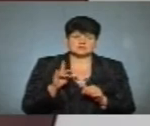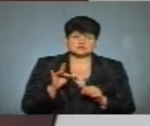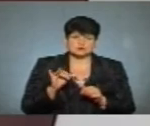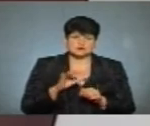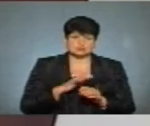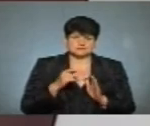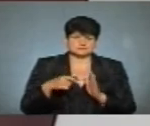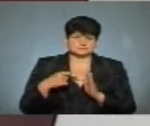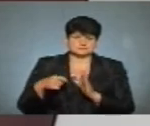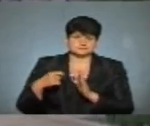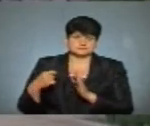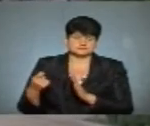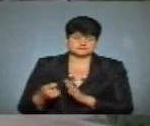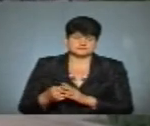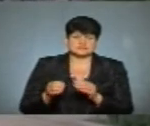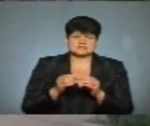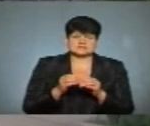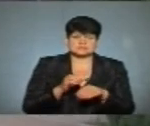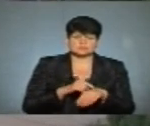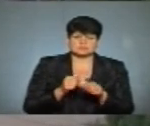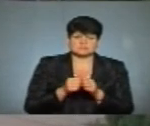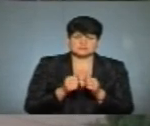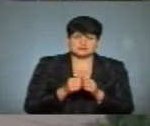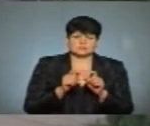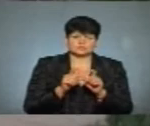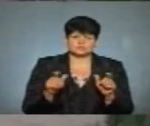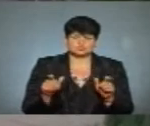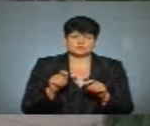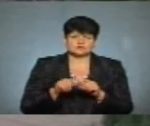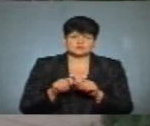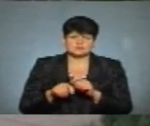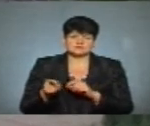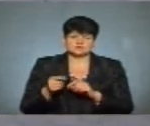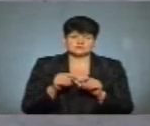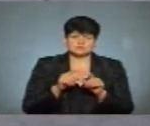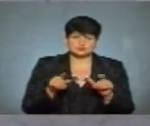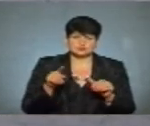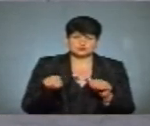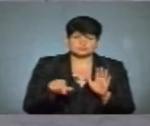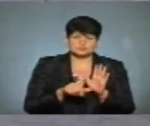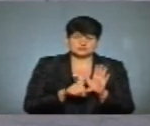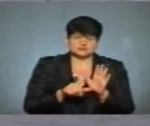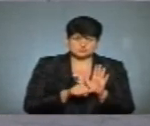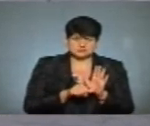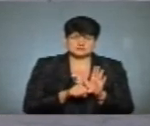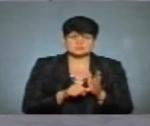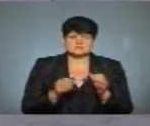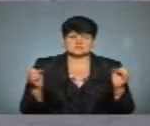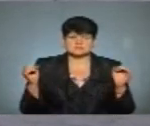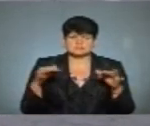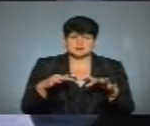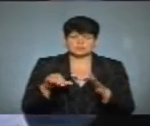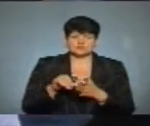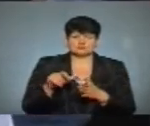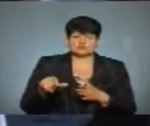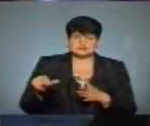наша знімальна група. 10-та година біля пункту тестування, що у Тернопільській школі ліцеї номер 6 імені Назарія Яремчука, зібралися